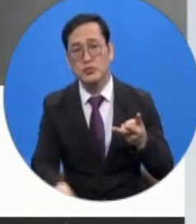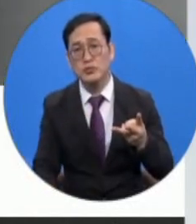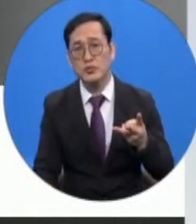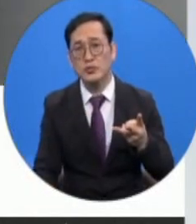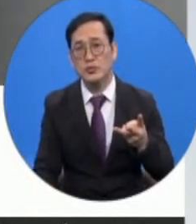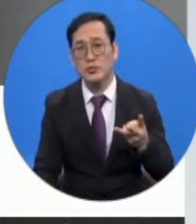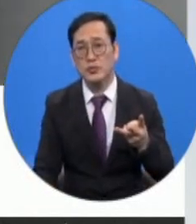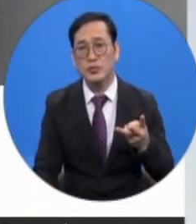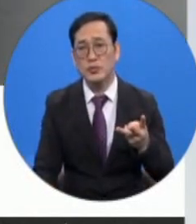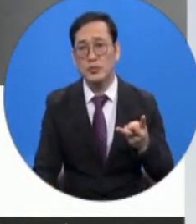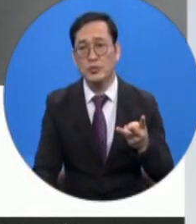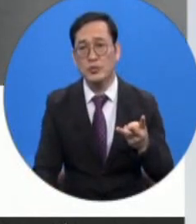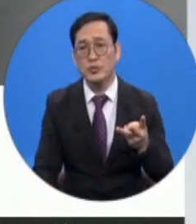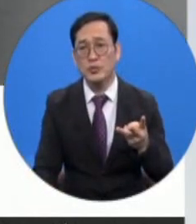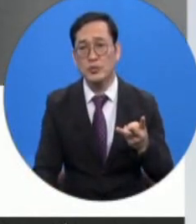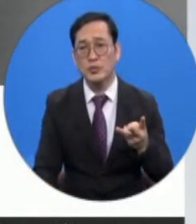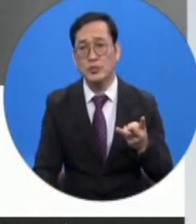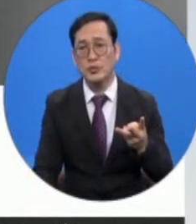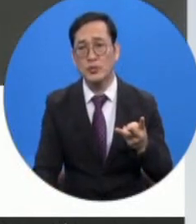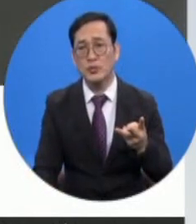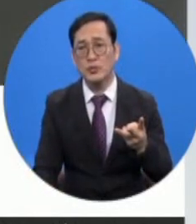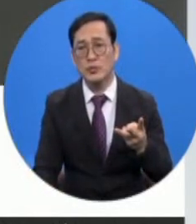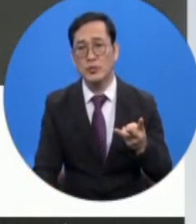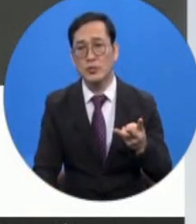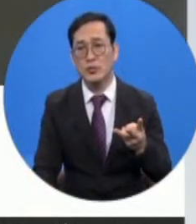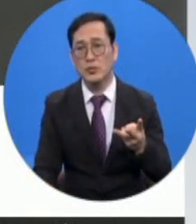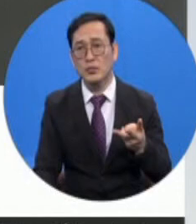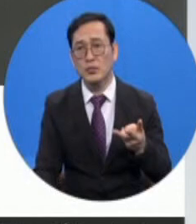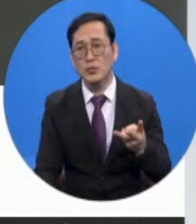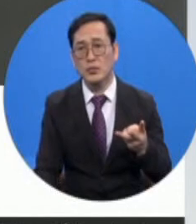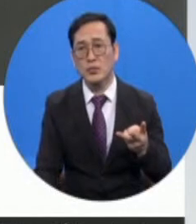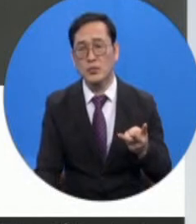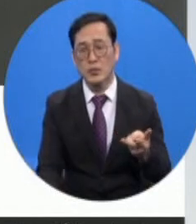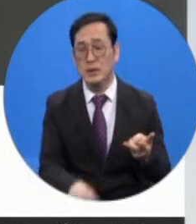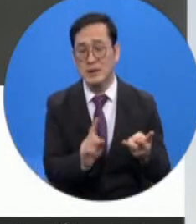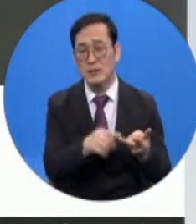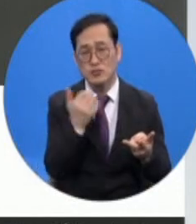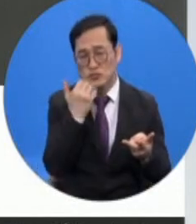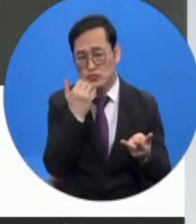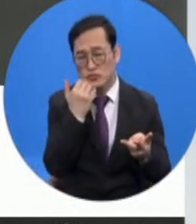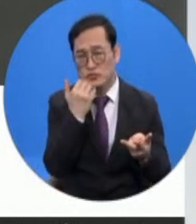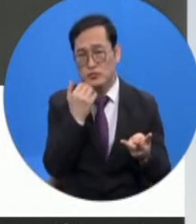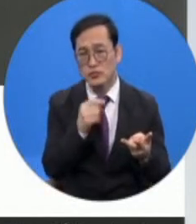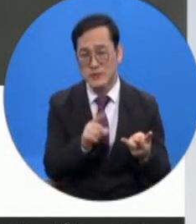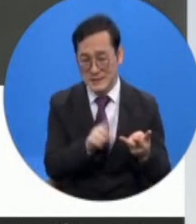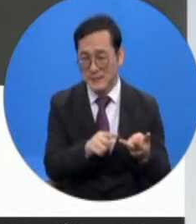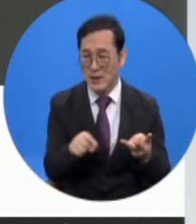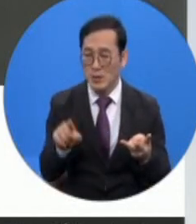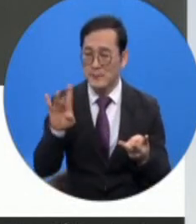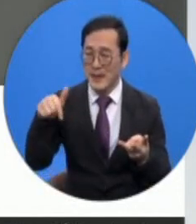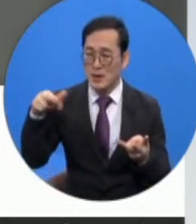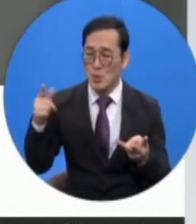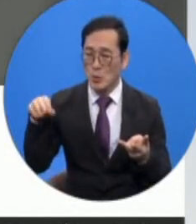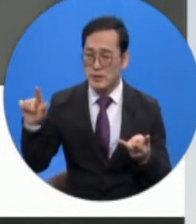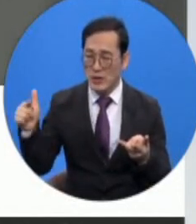되고 누군지 밝혀졌으니까 그 사람과 뭐 백종선 씨나 정진상 실장과의 관계를 경찰이 알아내는 건